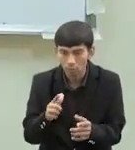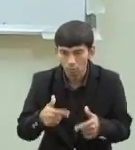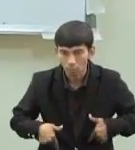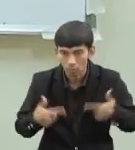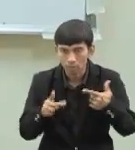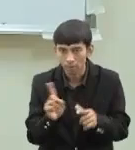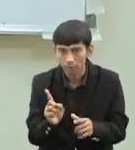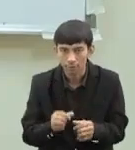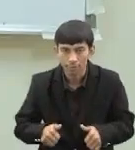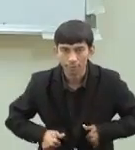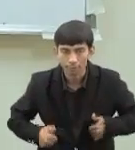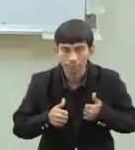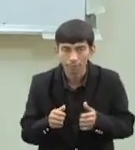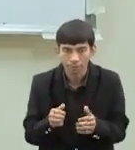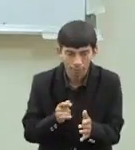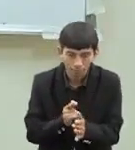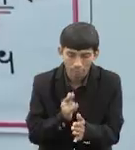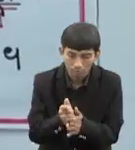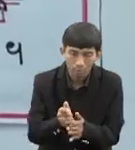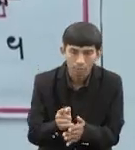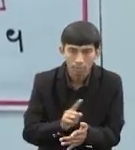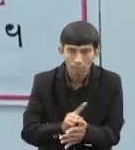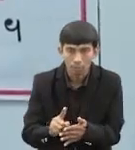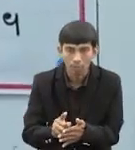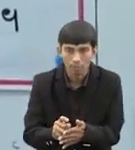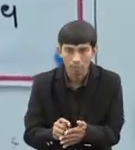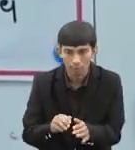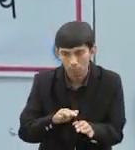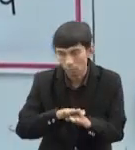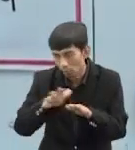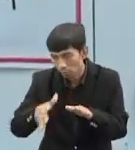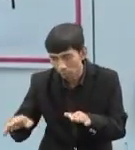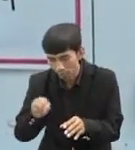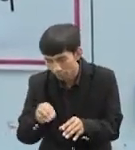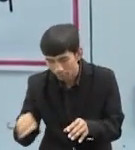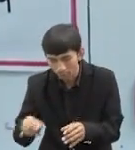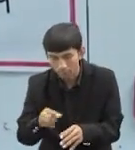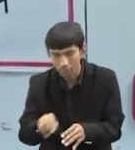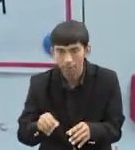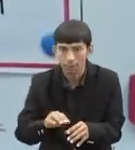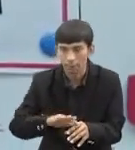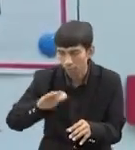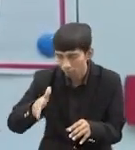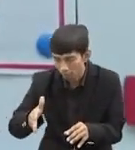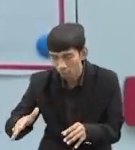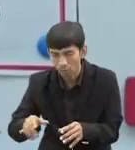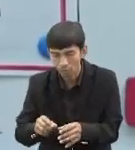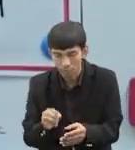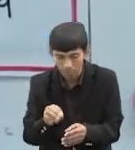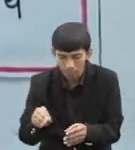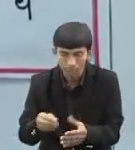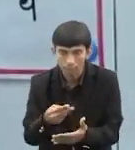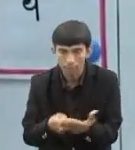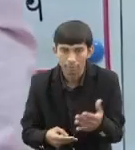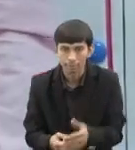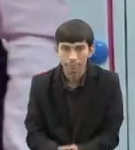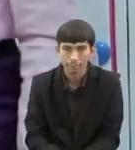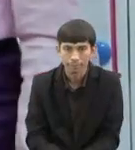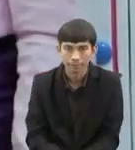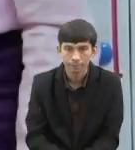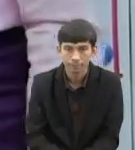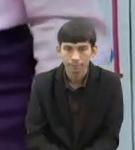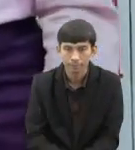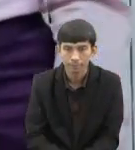tách ở nơi nè. Con ai ba này. Chà, hai bà cọp bà ơi, vì tổng niệp cái đam ấy khá là. Phùng riêp đam ấy khá là. Nà con